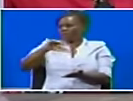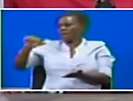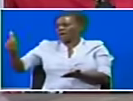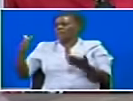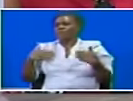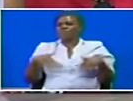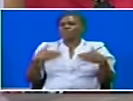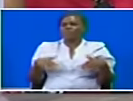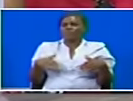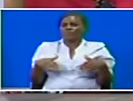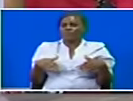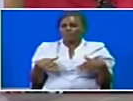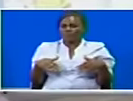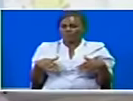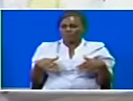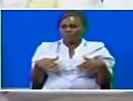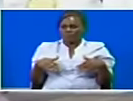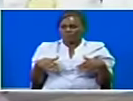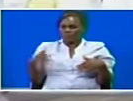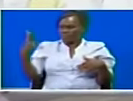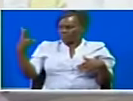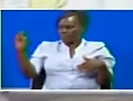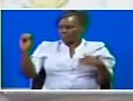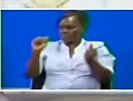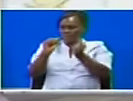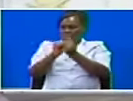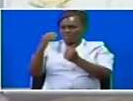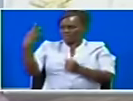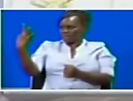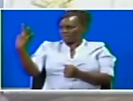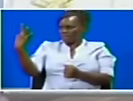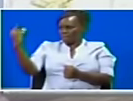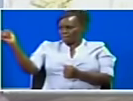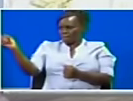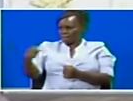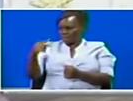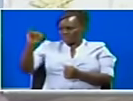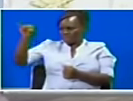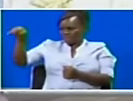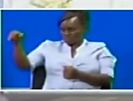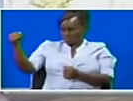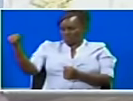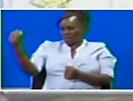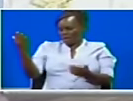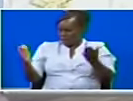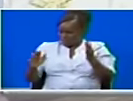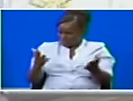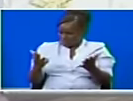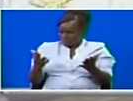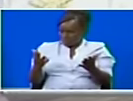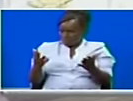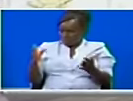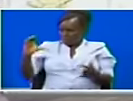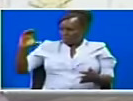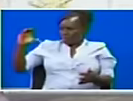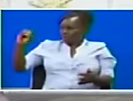nao kinyang'anyironi hiki. Naona mwaka wa 2013 ilikuwa mwezi wa kama Januari hivi, ndio muungano wa